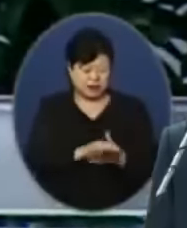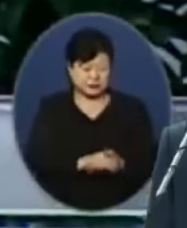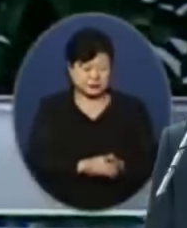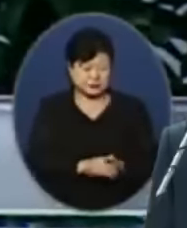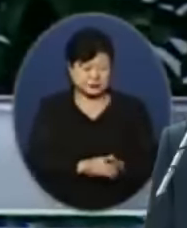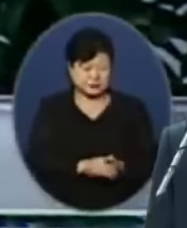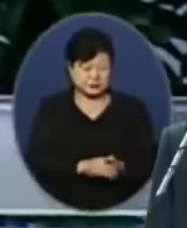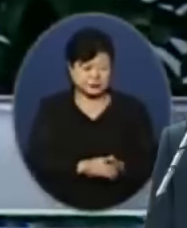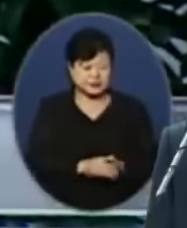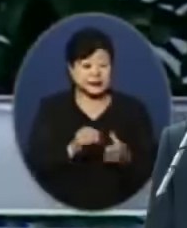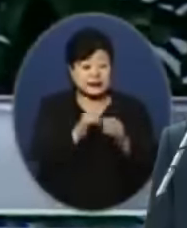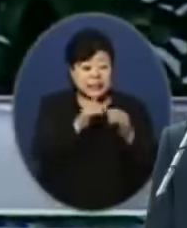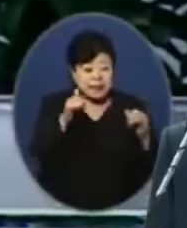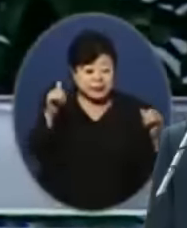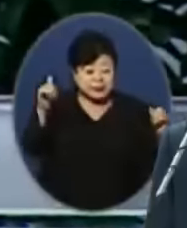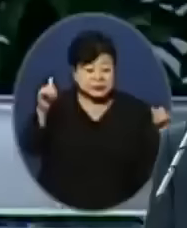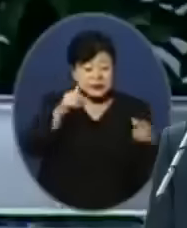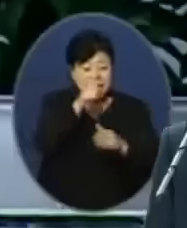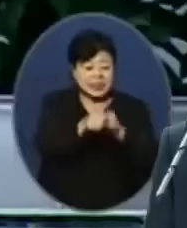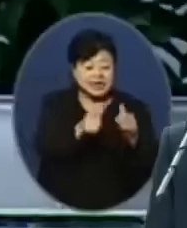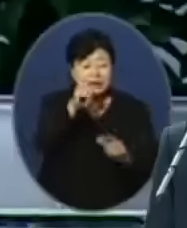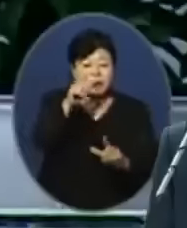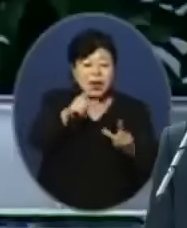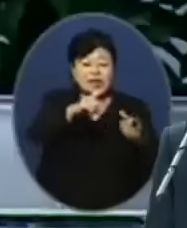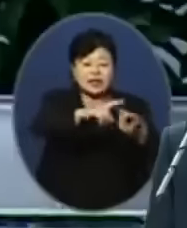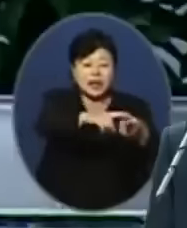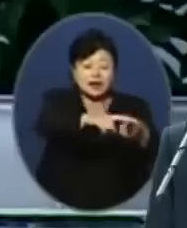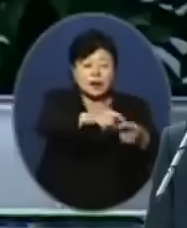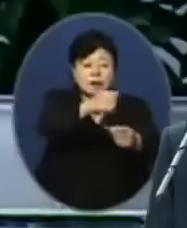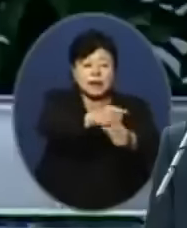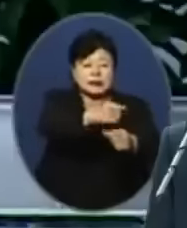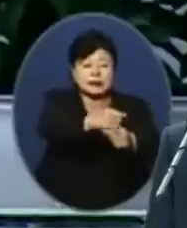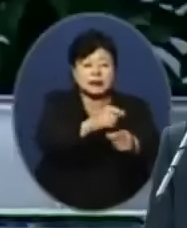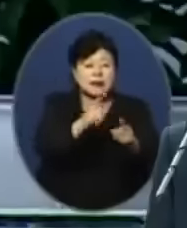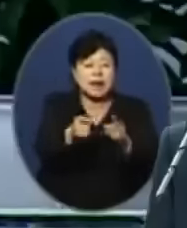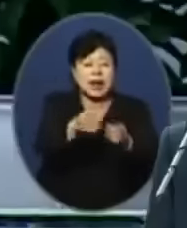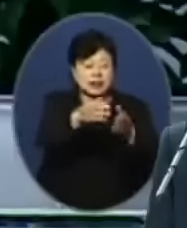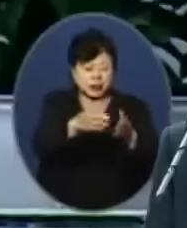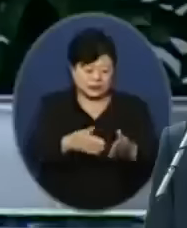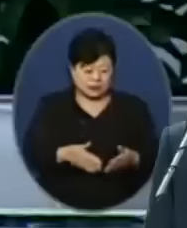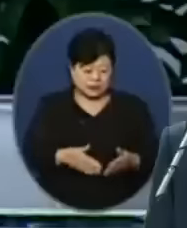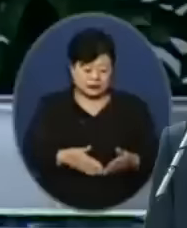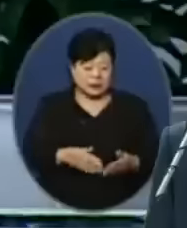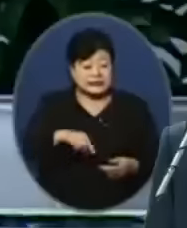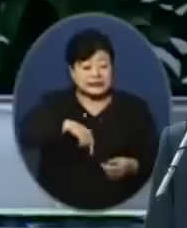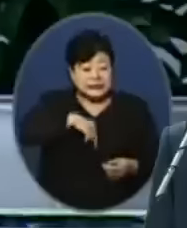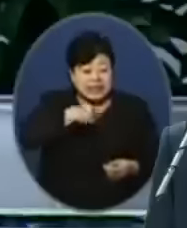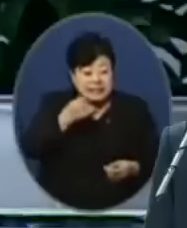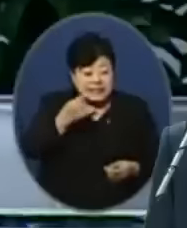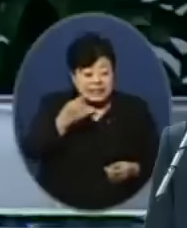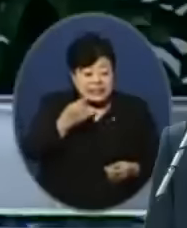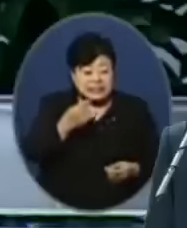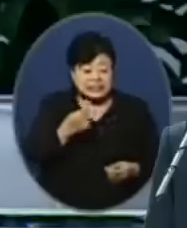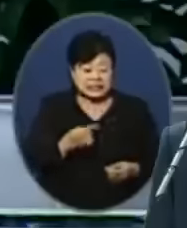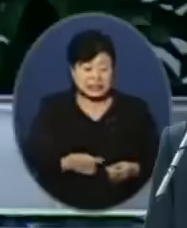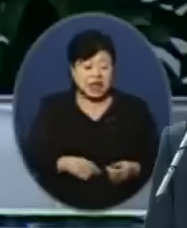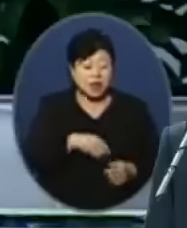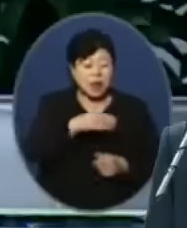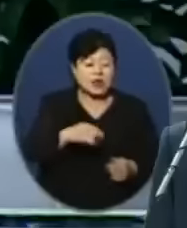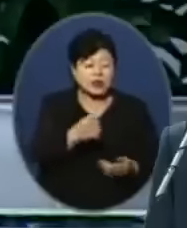것입니다. 사람은 하나님의 형상과 모양대로 지음받은 그 말을 통해서 자기의 환경과